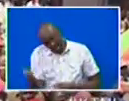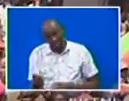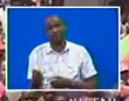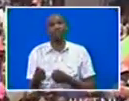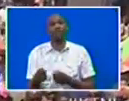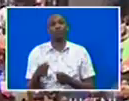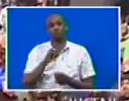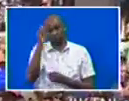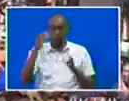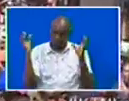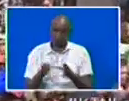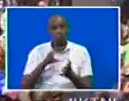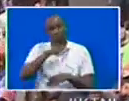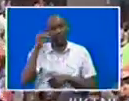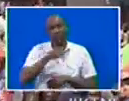ya Jubilee kuiba kura.